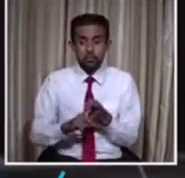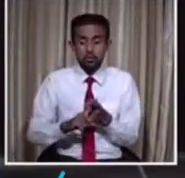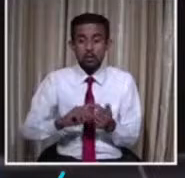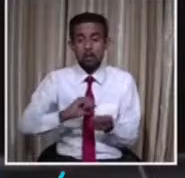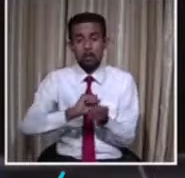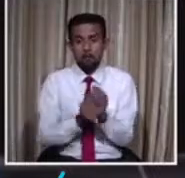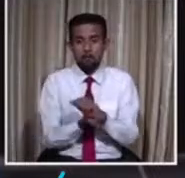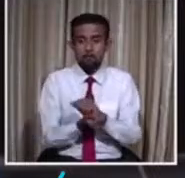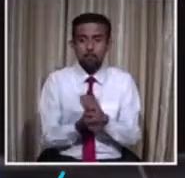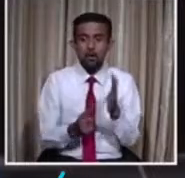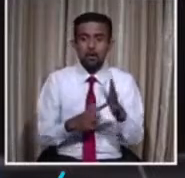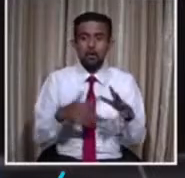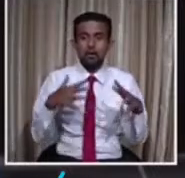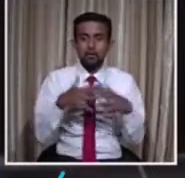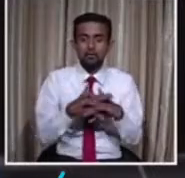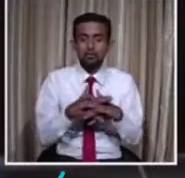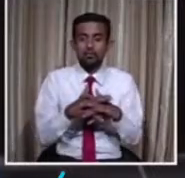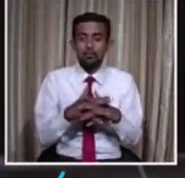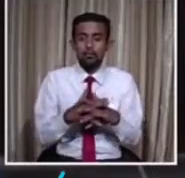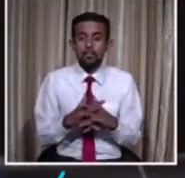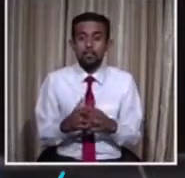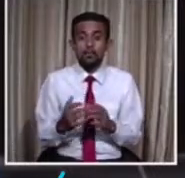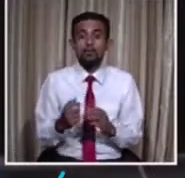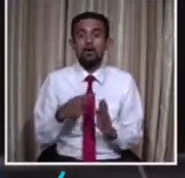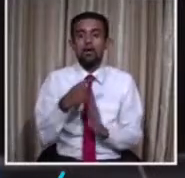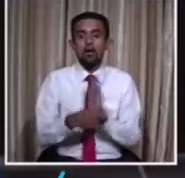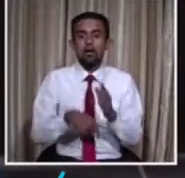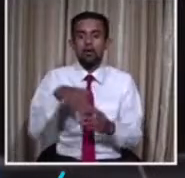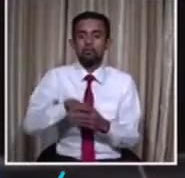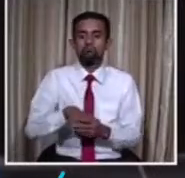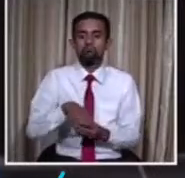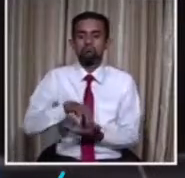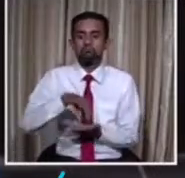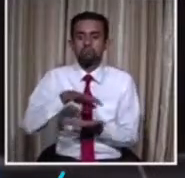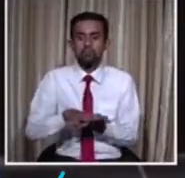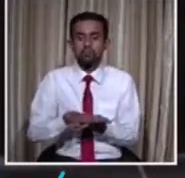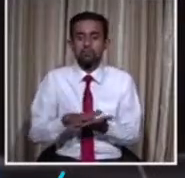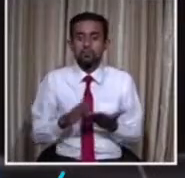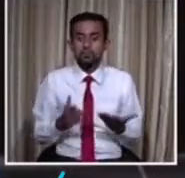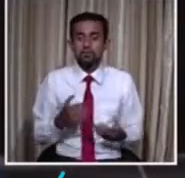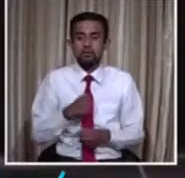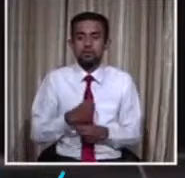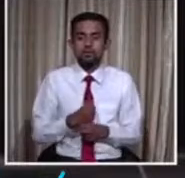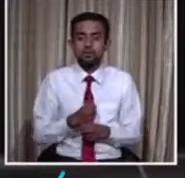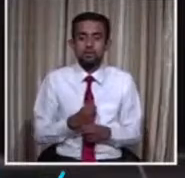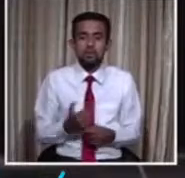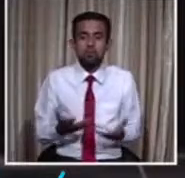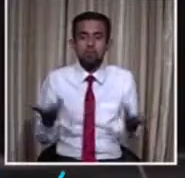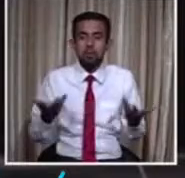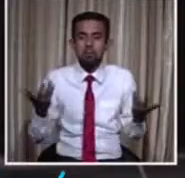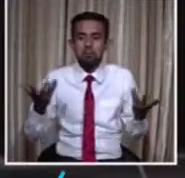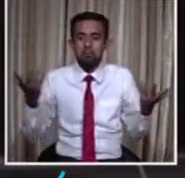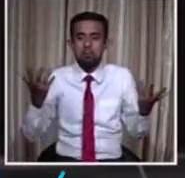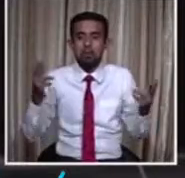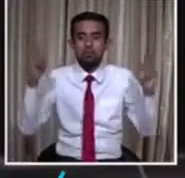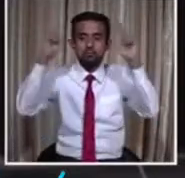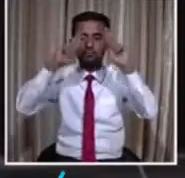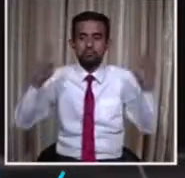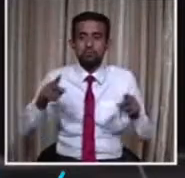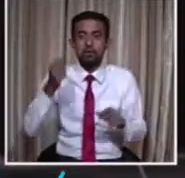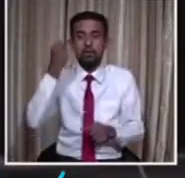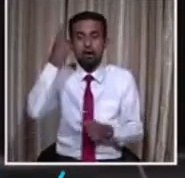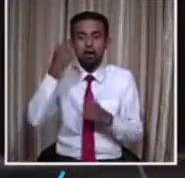magin niti adhipatya sri lanka utula tahawuru karanna pavatna rajya ayatana asamath kiyala jathyantara mate